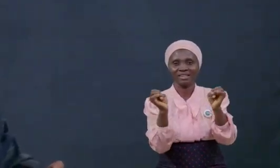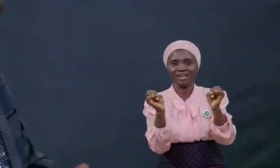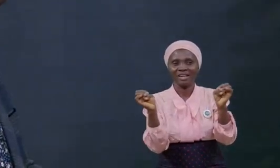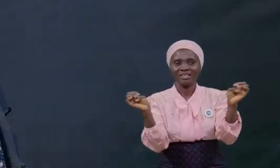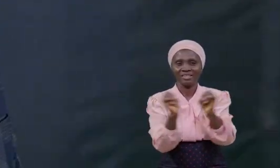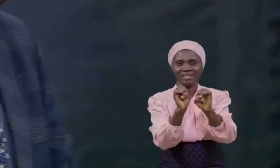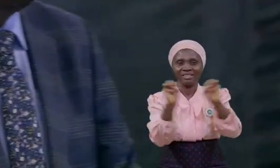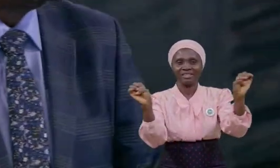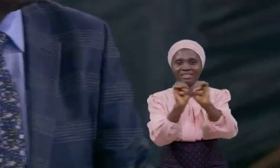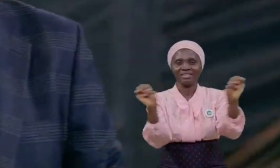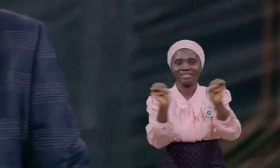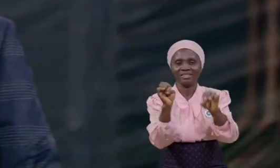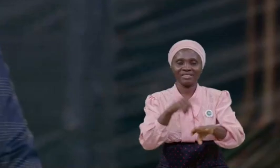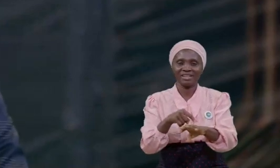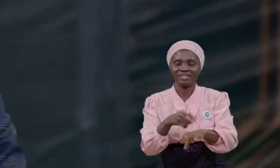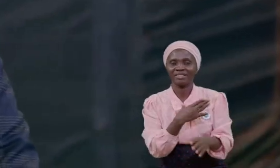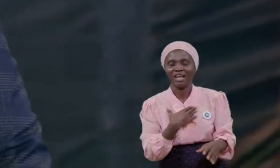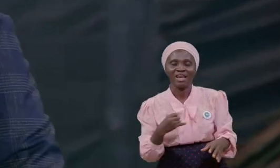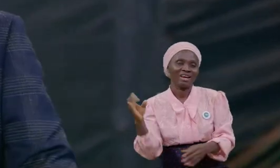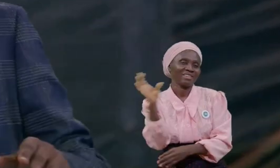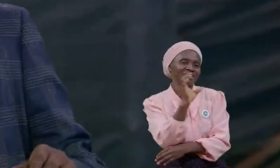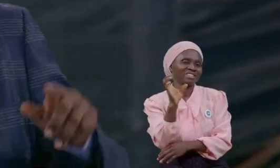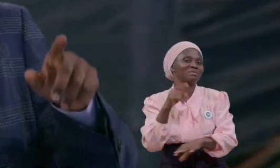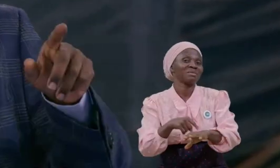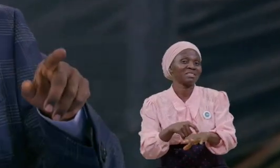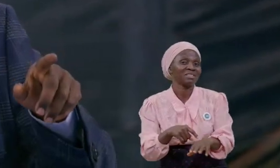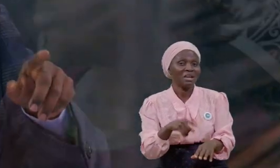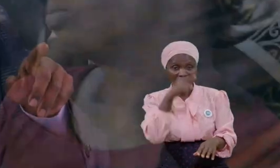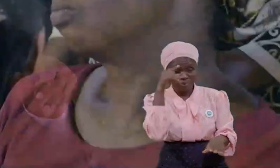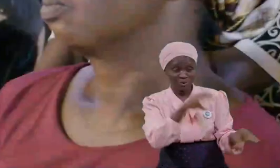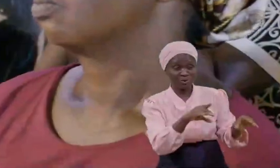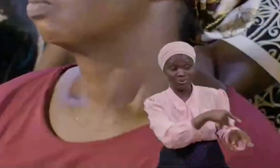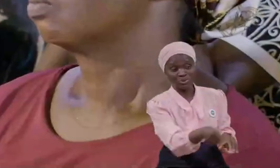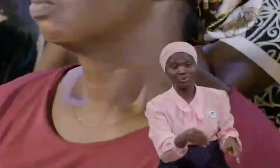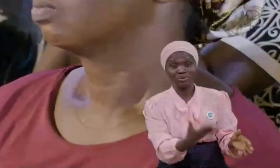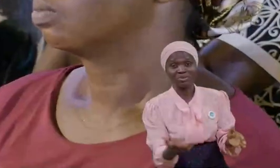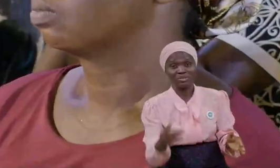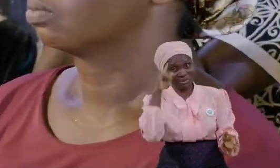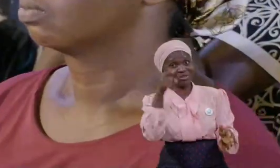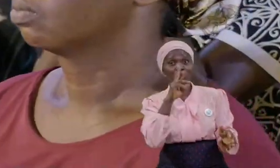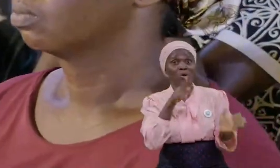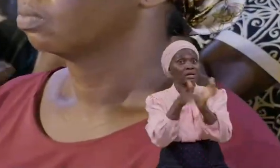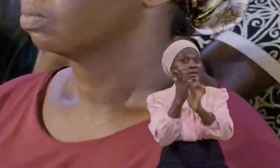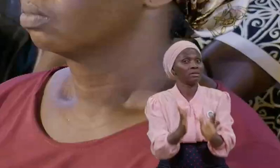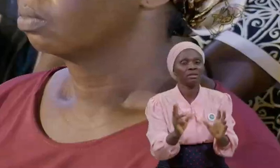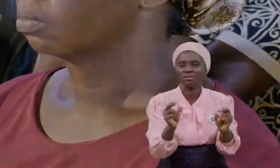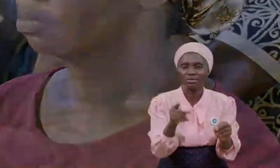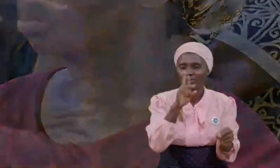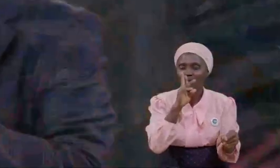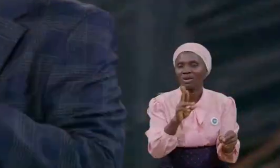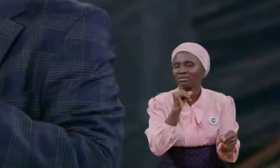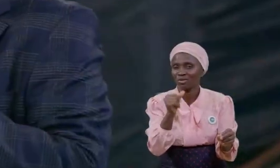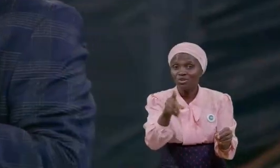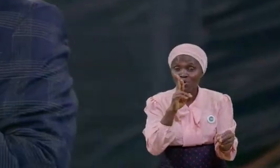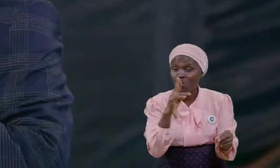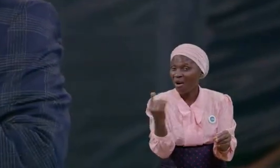vous pensiez que vous étiez chrétien. Non, vous n'étiez pas. Vous étiez presque chrétien. Mais maintenant, vous écoutez